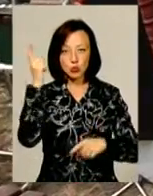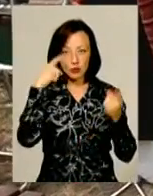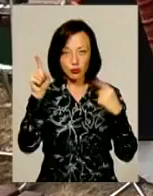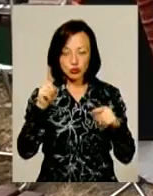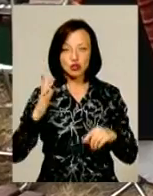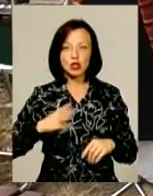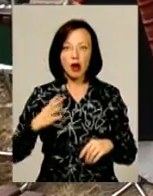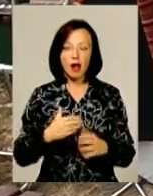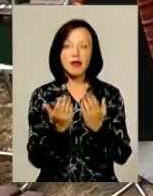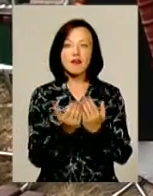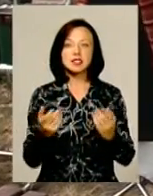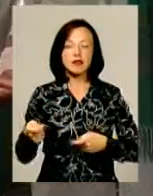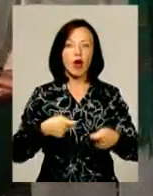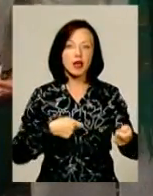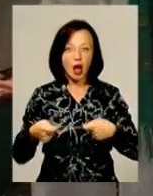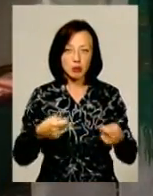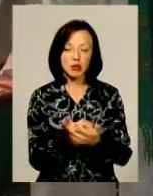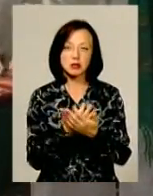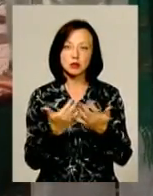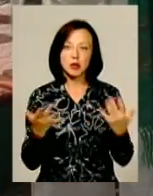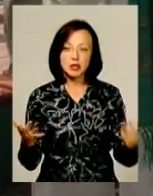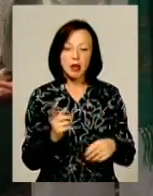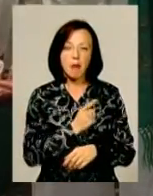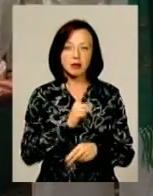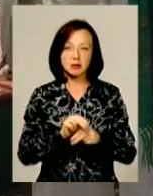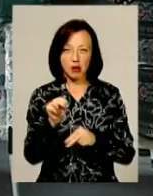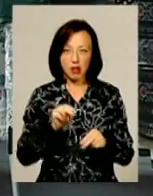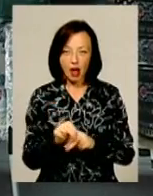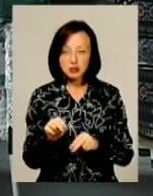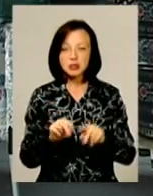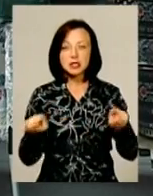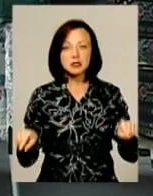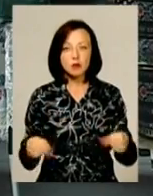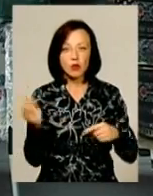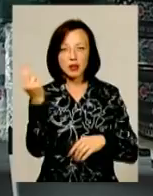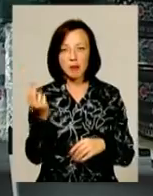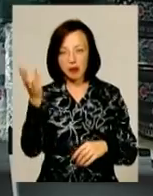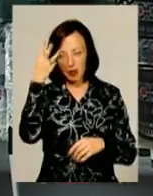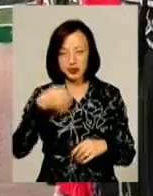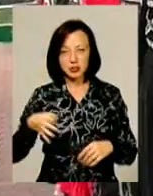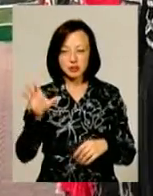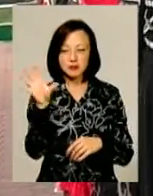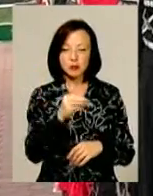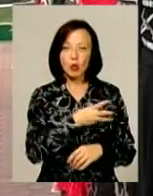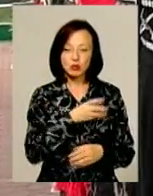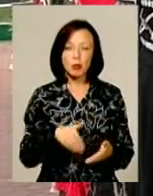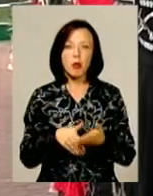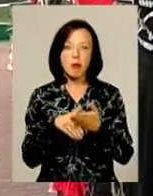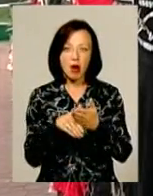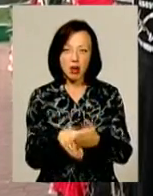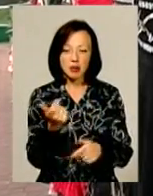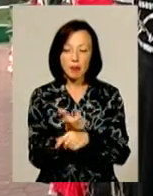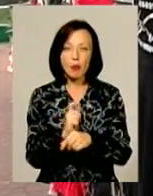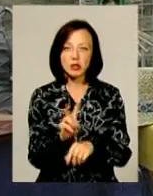творчості, чекає виставка, ярмарок та різноманітні майстер-класи. Створювати барви Хмельниччини усім охочим допомагатимуть